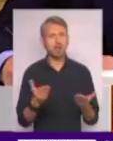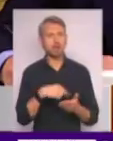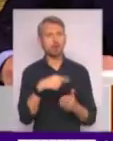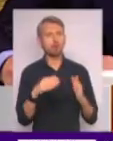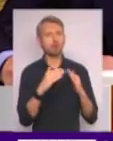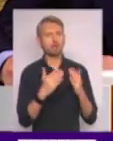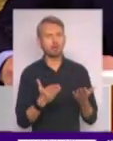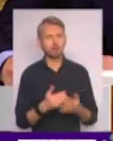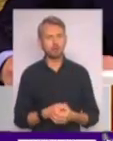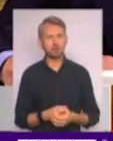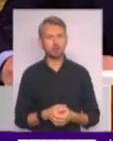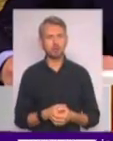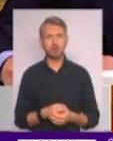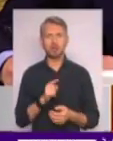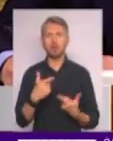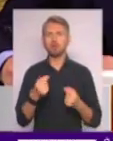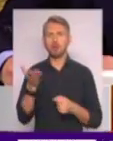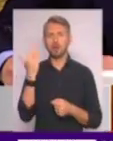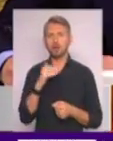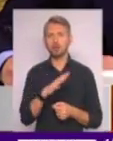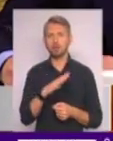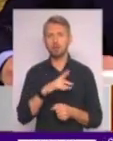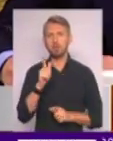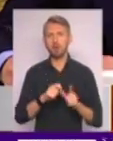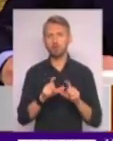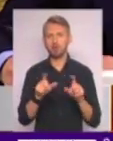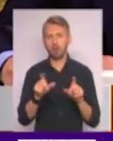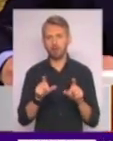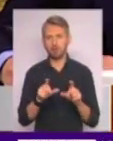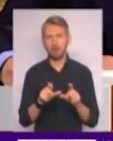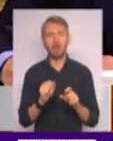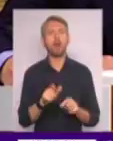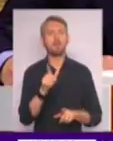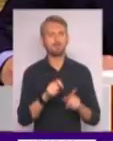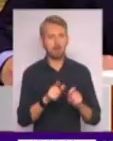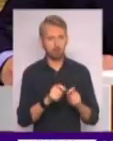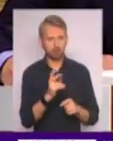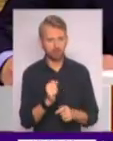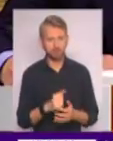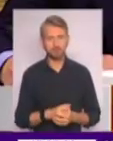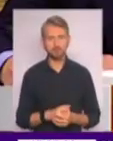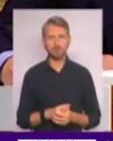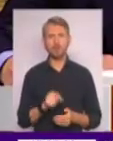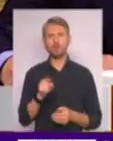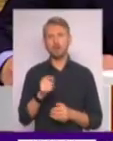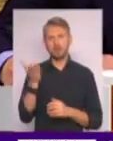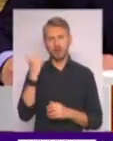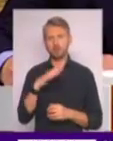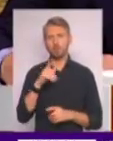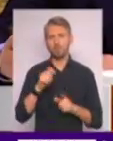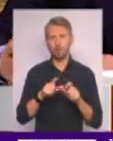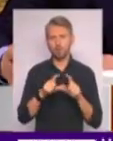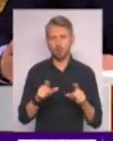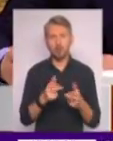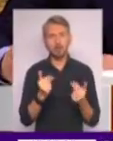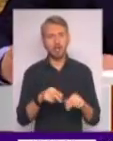будинку? Там, де раніше був молочний магазин. А, в молочки так звані. Так. Ні, ну там раніше був молочник. Я знаю, ну